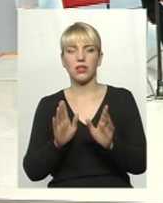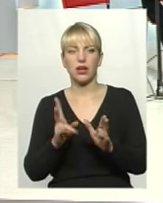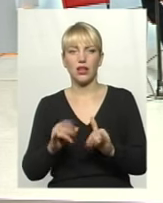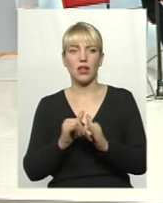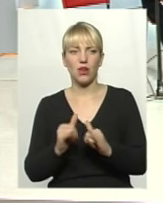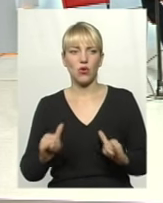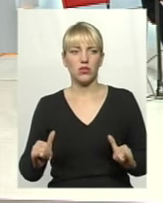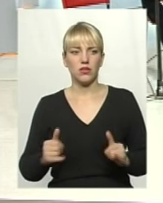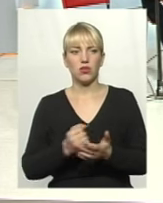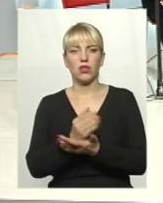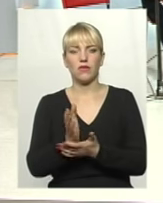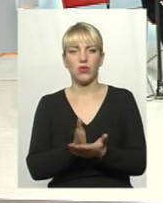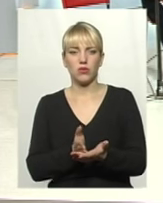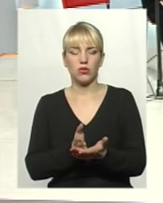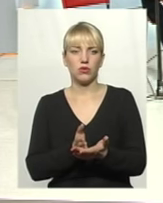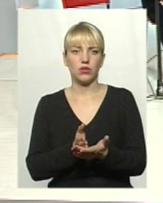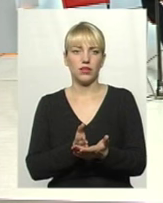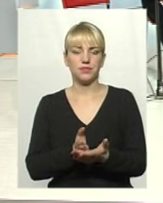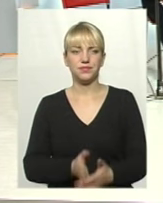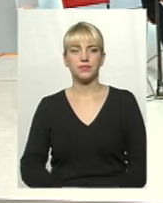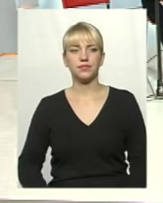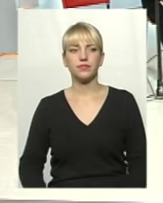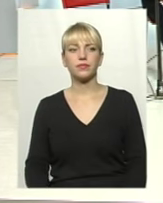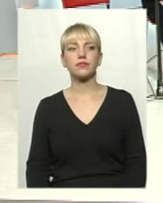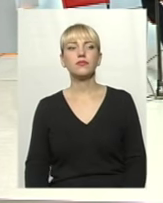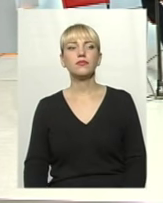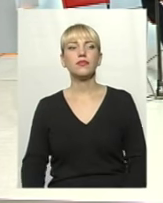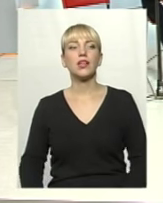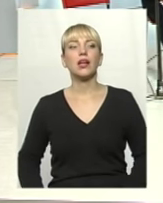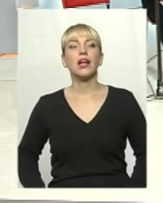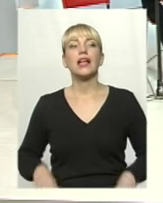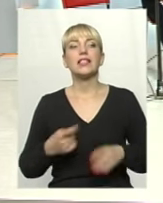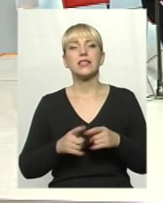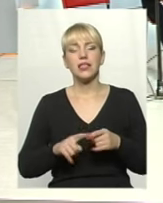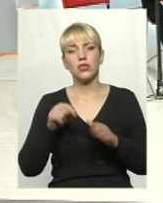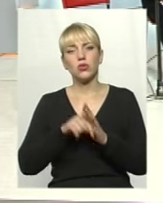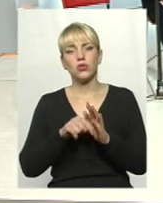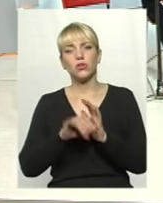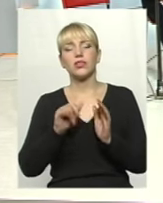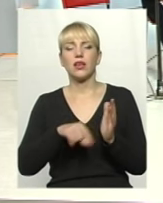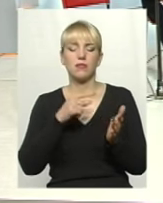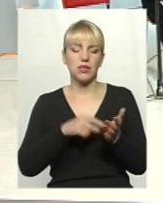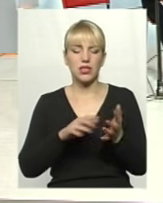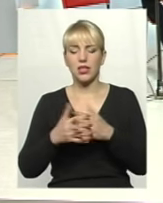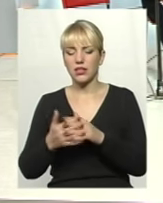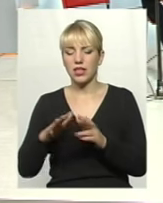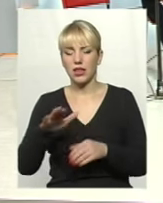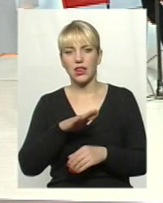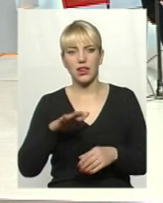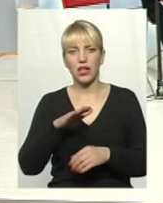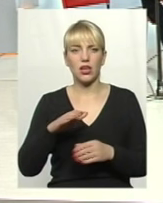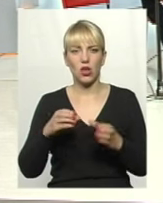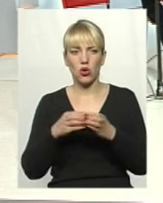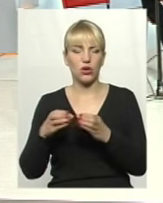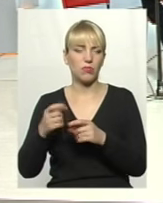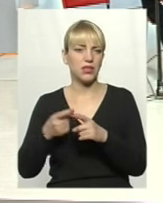розвиток інфраструктури об'єднаних територіальних громад. Це стосується і міських, і сільських об'єднаних тергромад? Чи б... немає